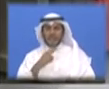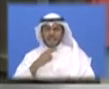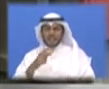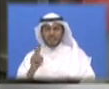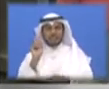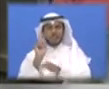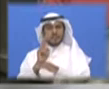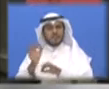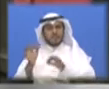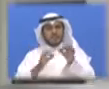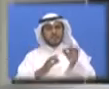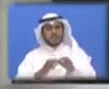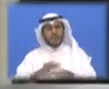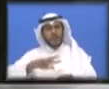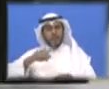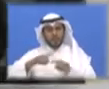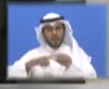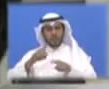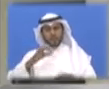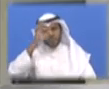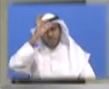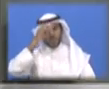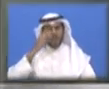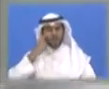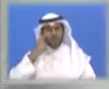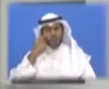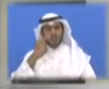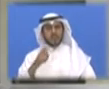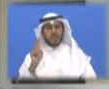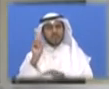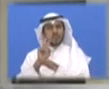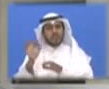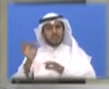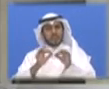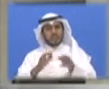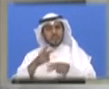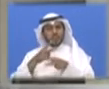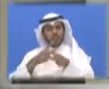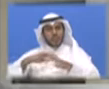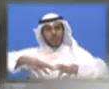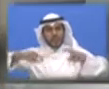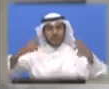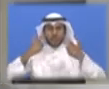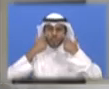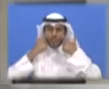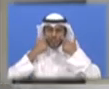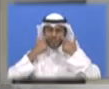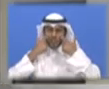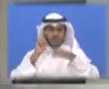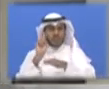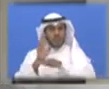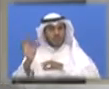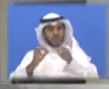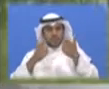من القضايا في مختلف أقسام الشرطة البريطانية من قبل مواطنين كويتيين تعرضوا للاحتيال من